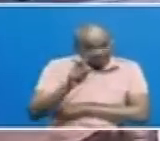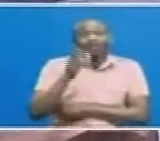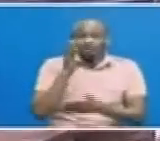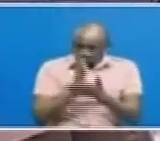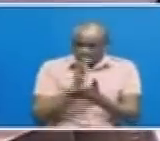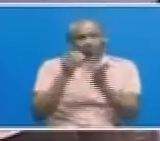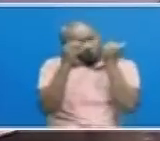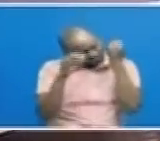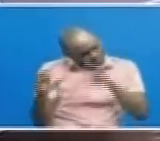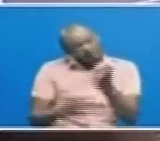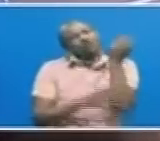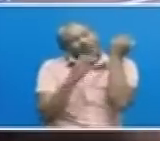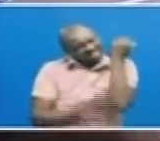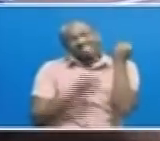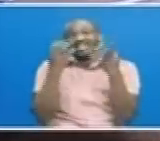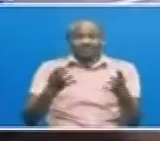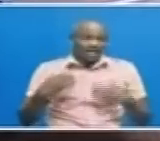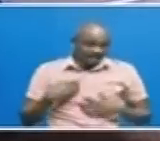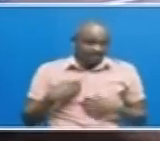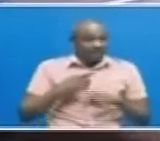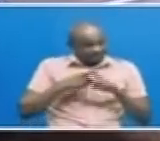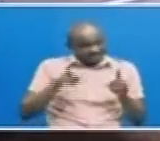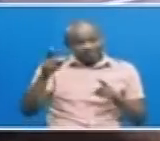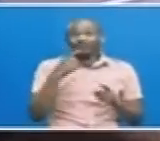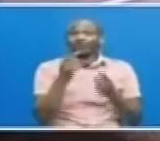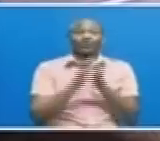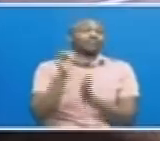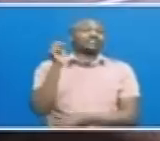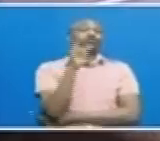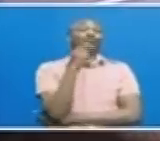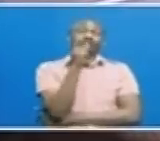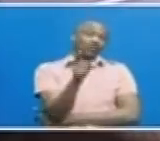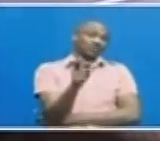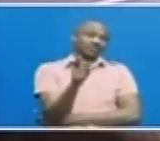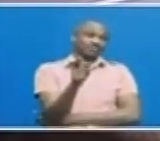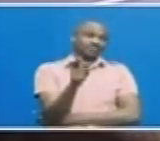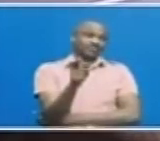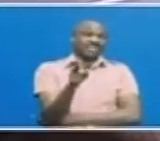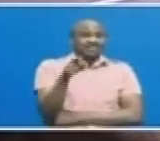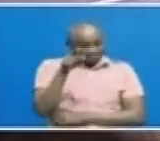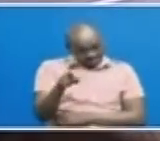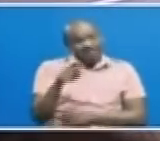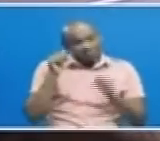la umaskini. Lakini ana neno moja kwa Rais Uhuru Kenyatta, kwamba jungu kuu